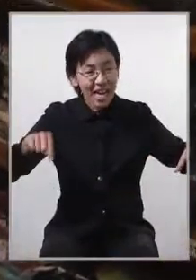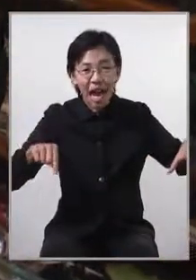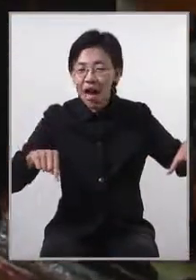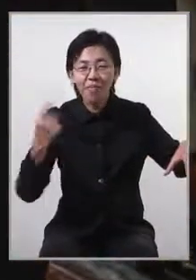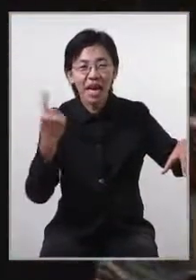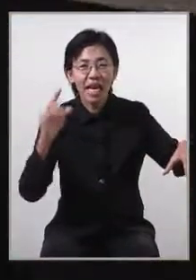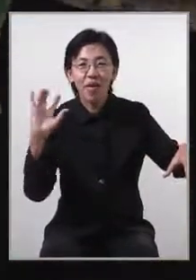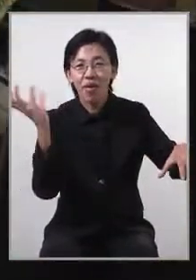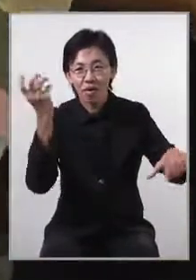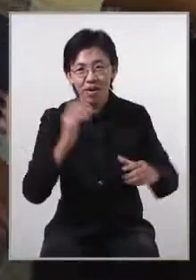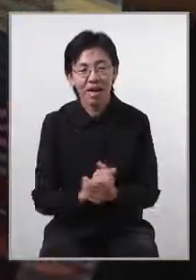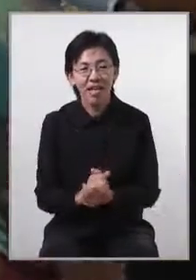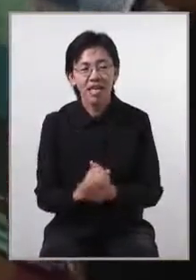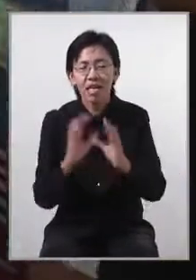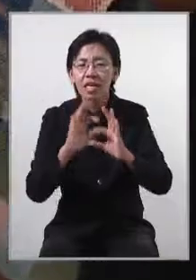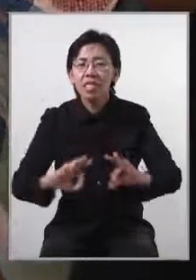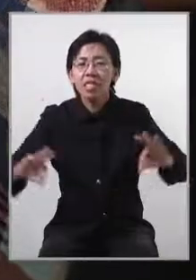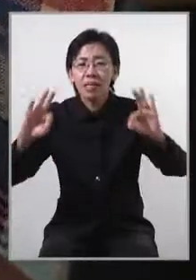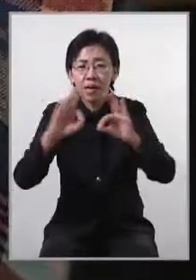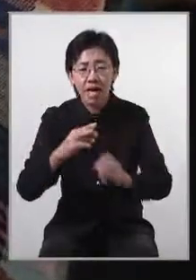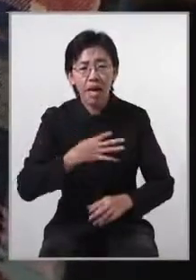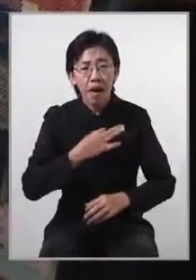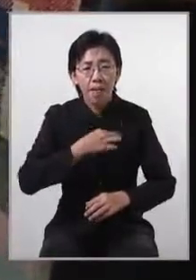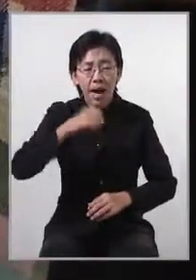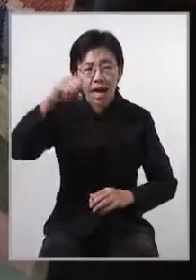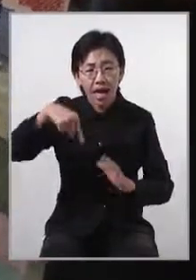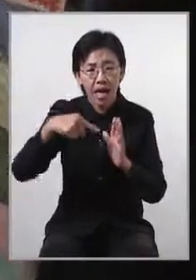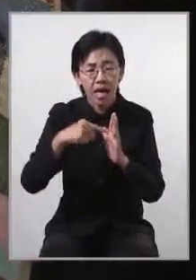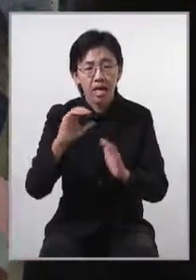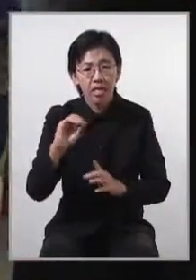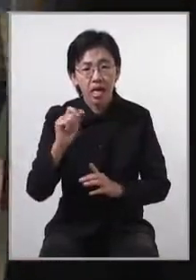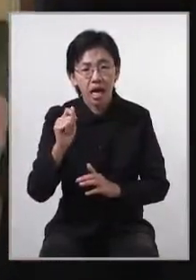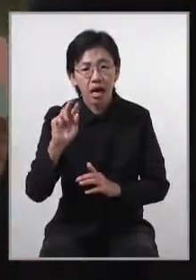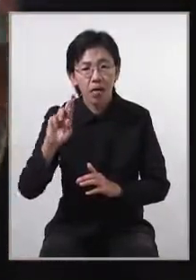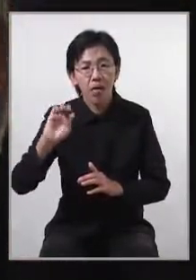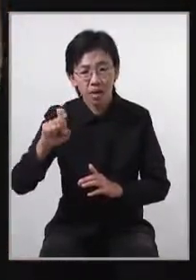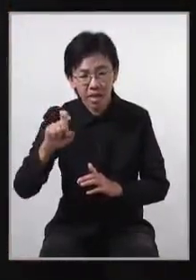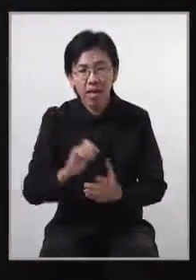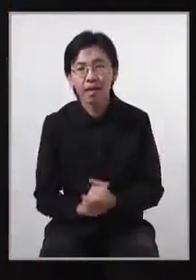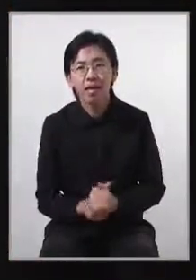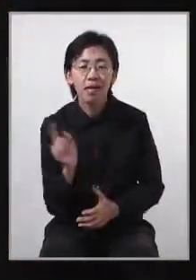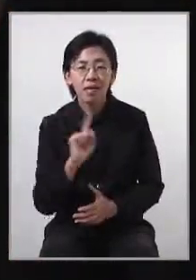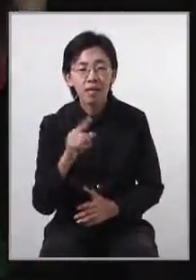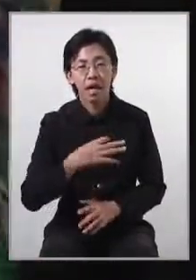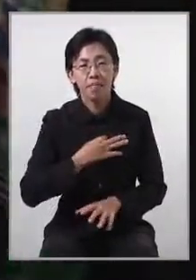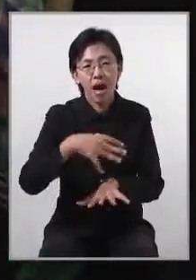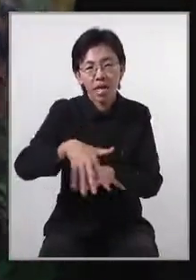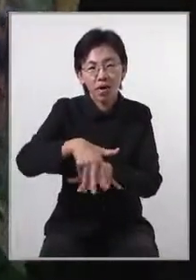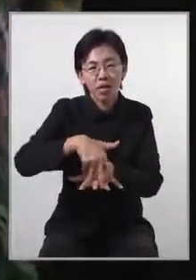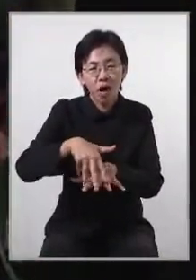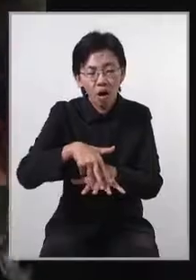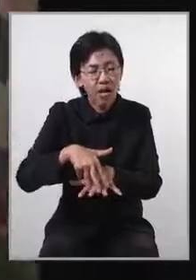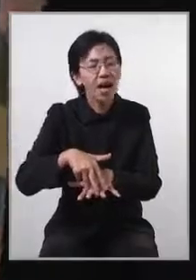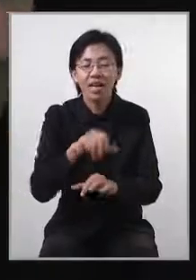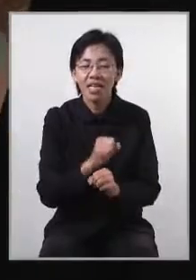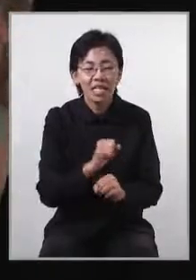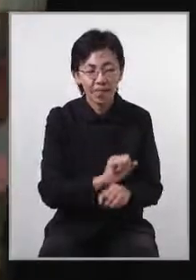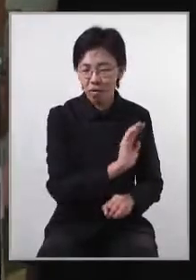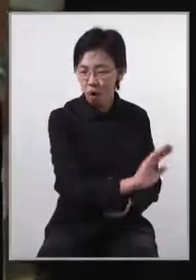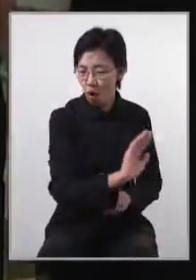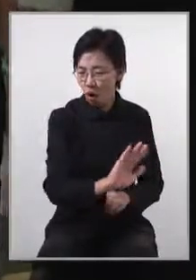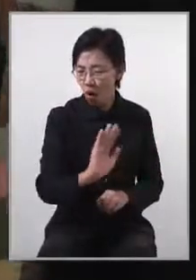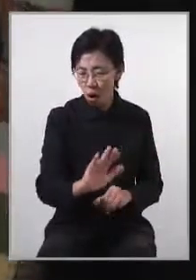คุณผู้ชมครับหลักสำคัญของซาโอรีก็คือว่าความเป็นเอกลักษณ์คือการทอผ้าที่มีความเป็นเอกลักษณ์นะครับ